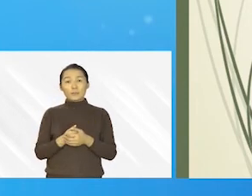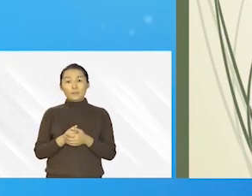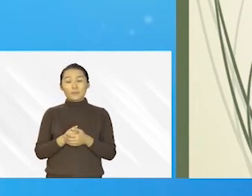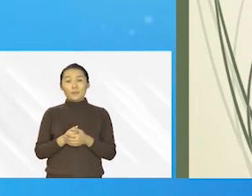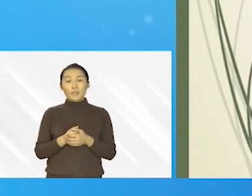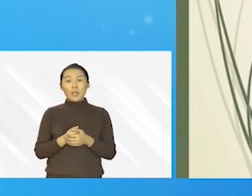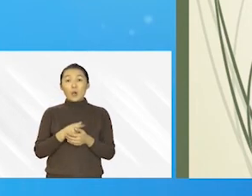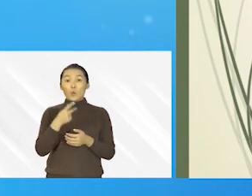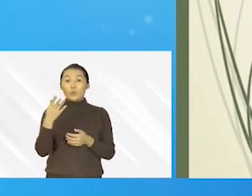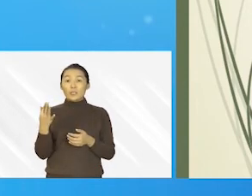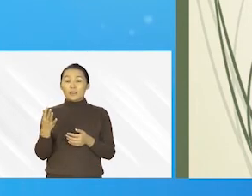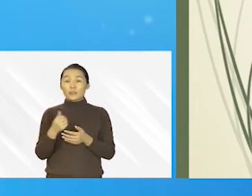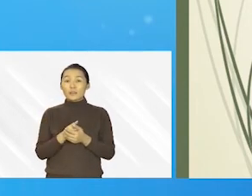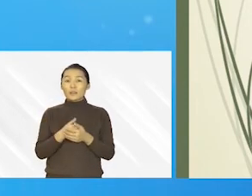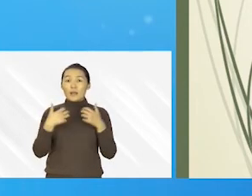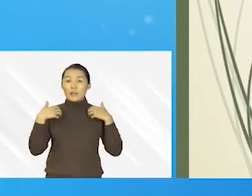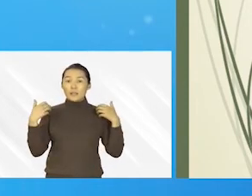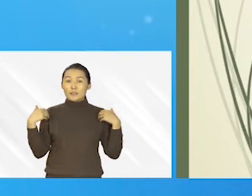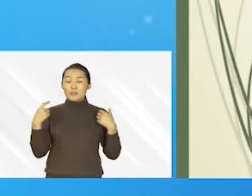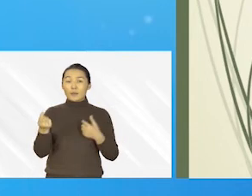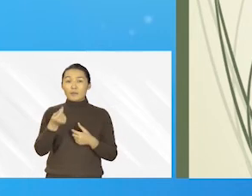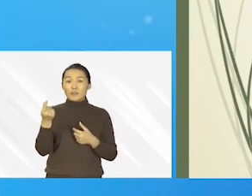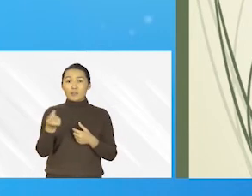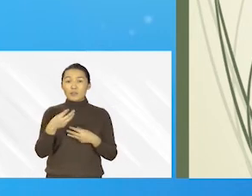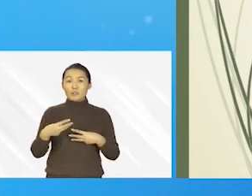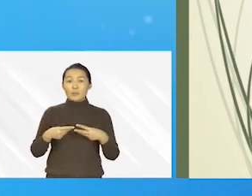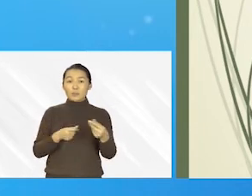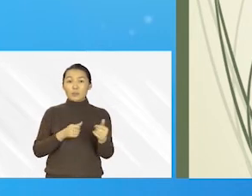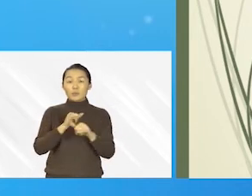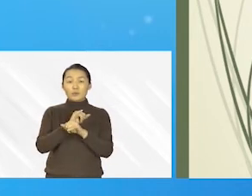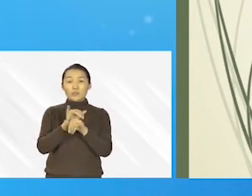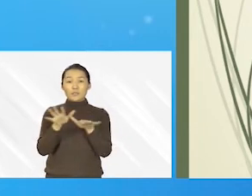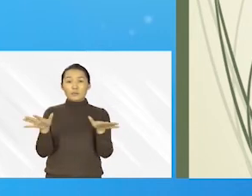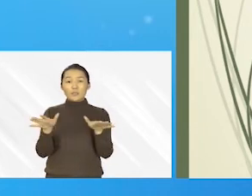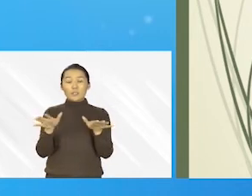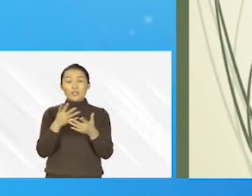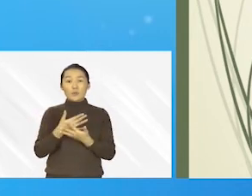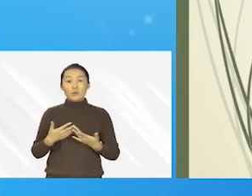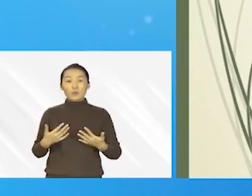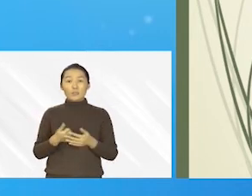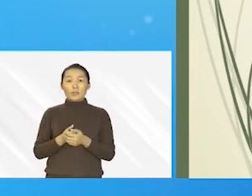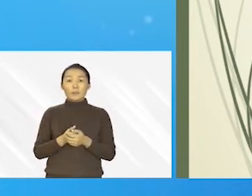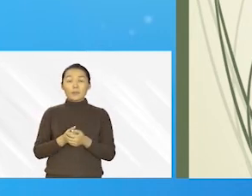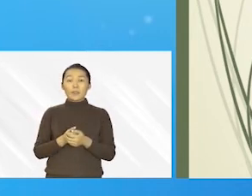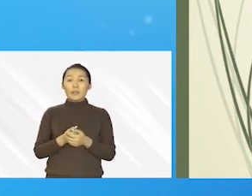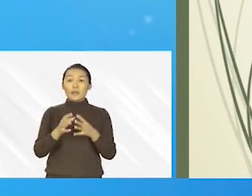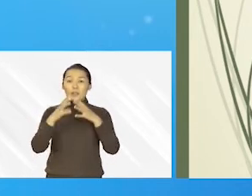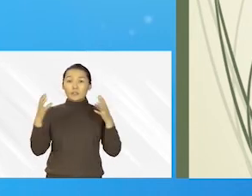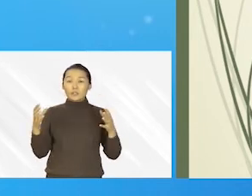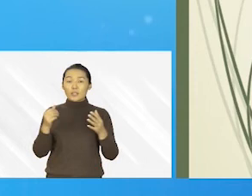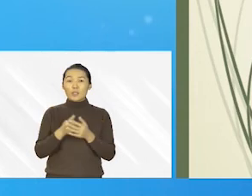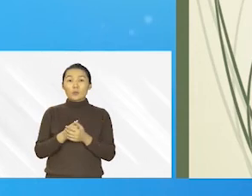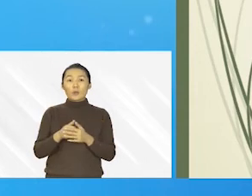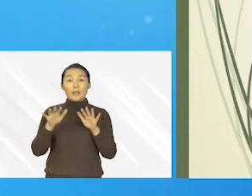У некоторых организмов личинки способствуют распространению вида, расширению ареала. В